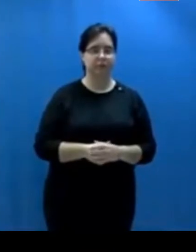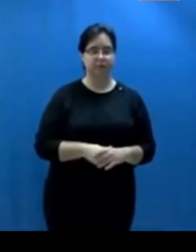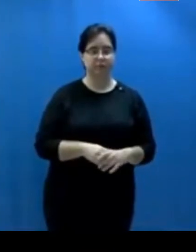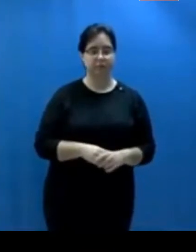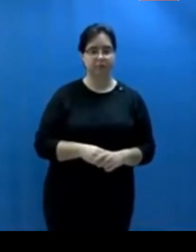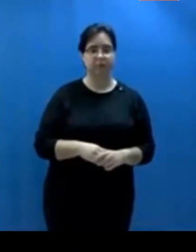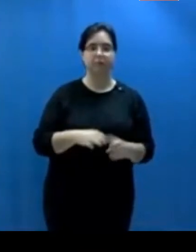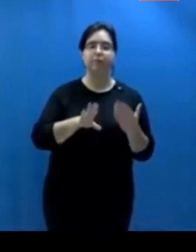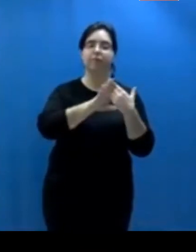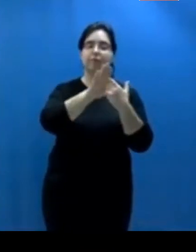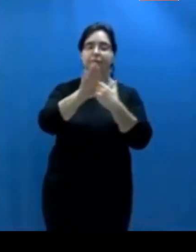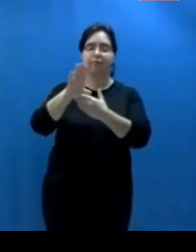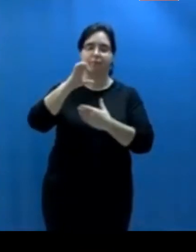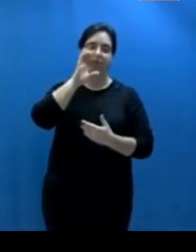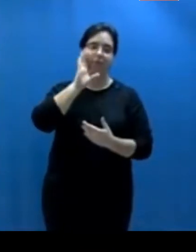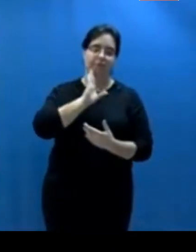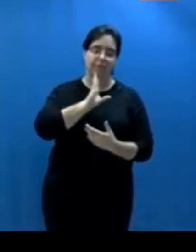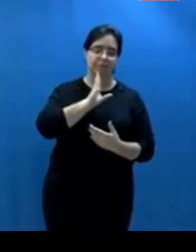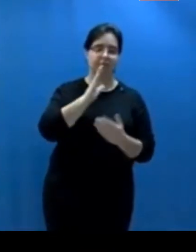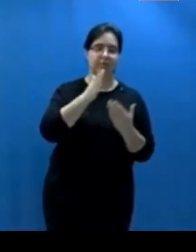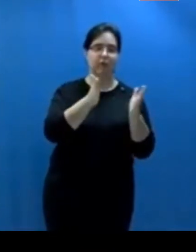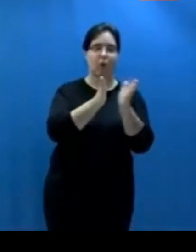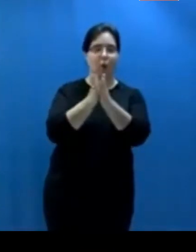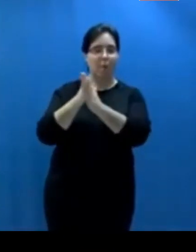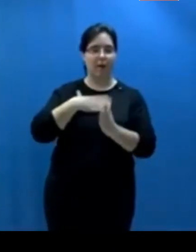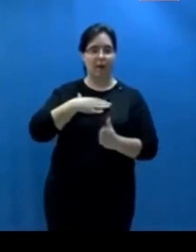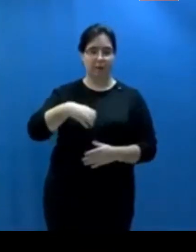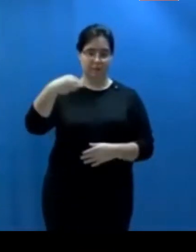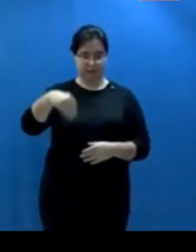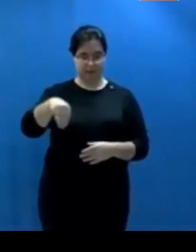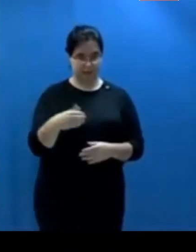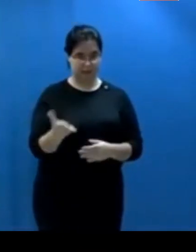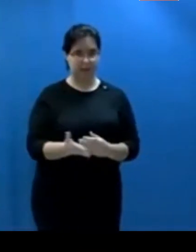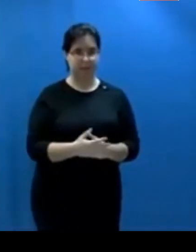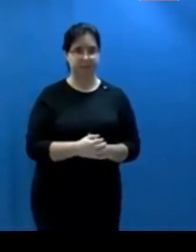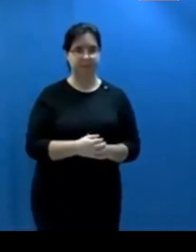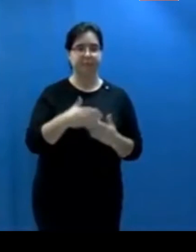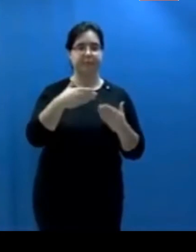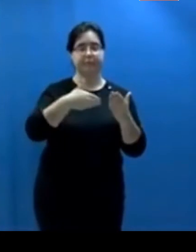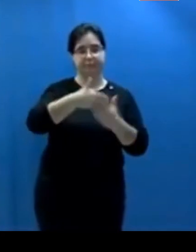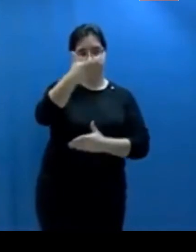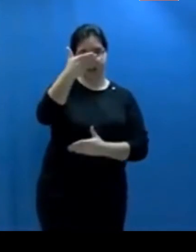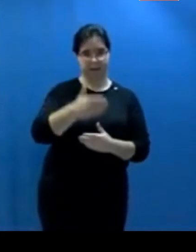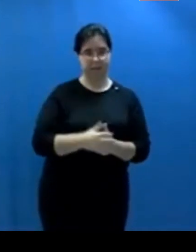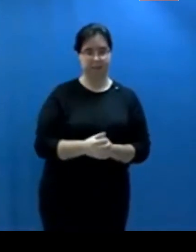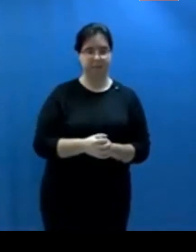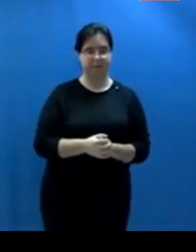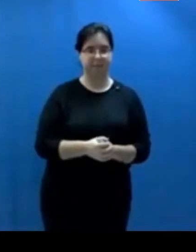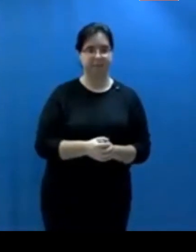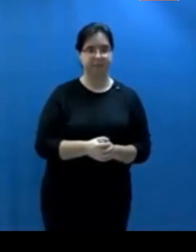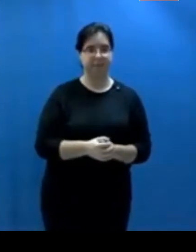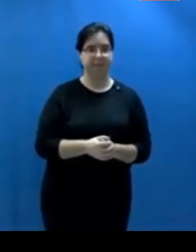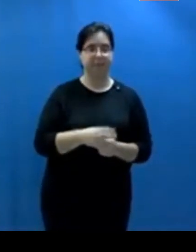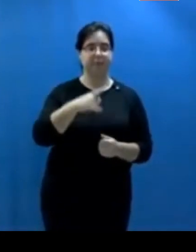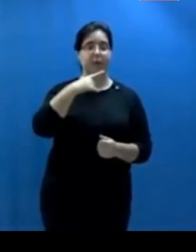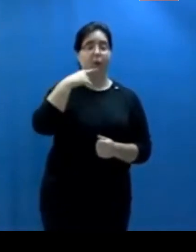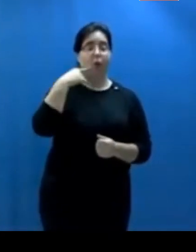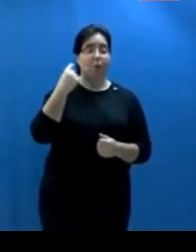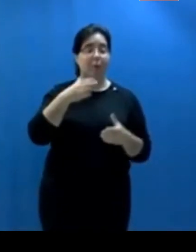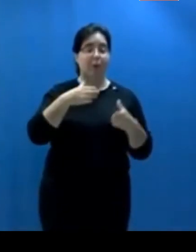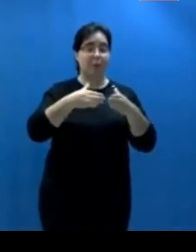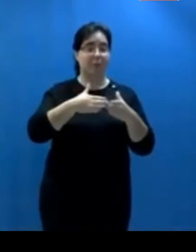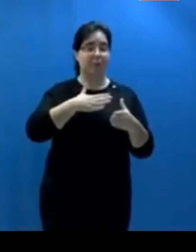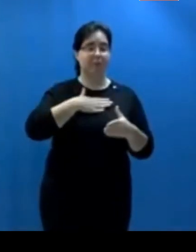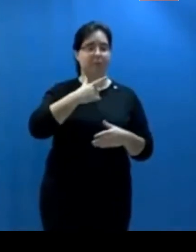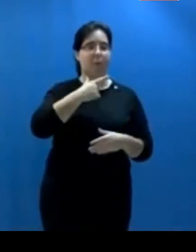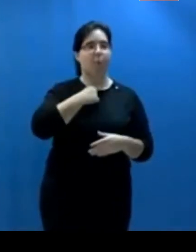Veïns i veïnes de Castelló, companys de corporació, presidenta, premsa. El grup Compromís ens hauria agradat moltíssim que